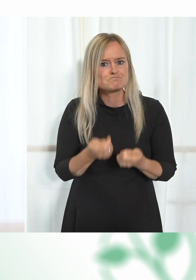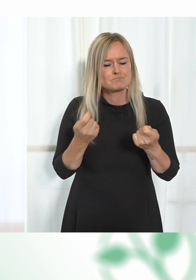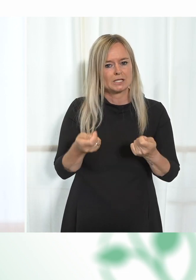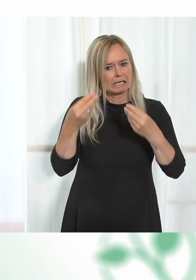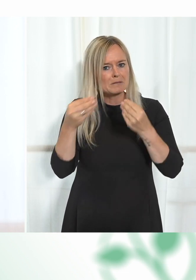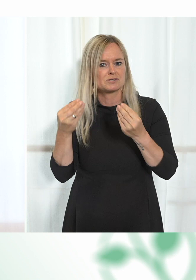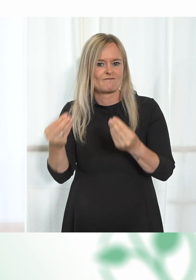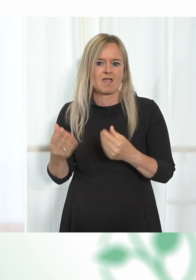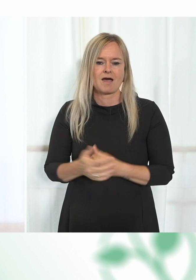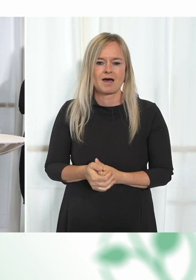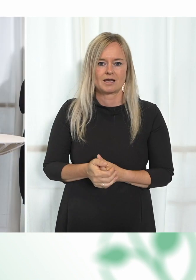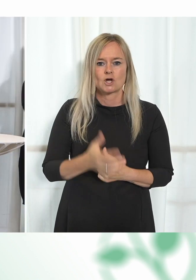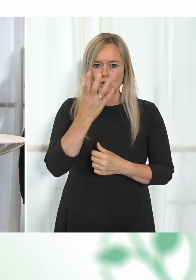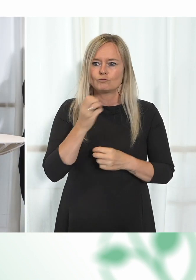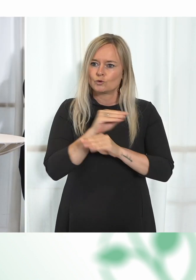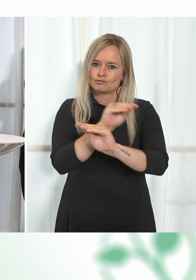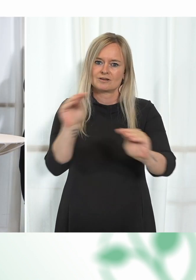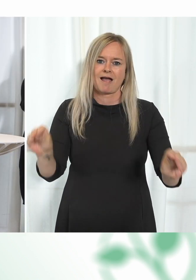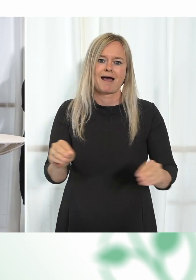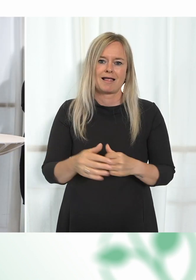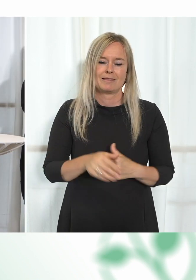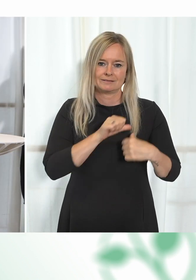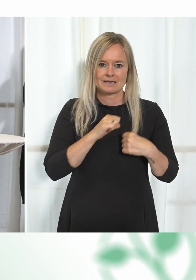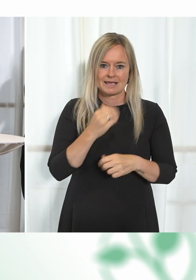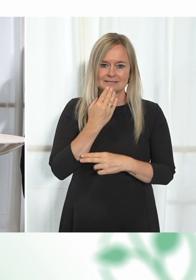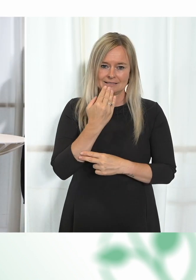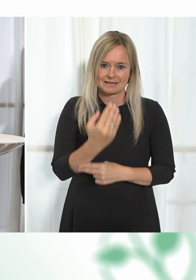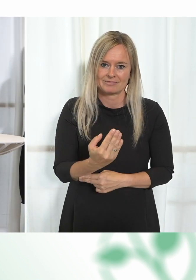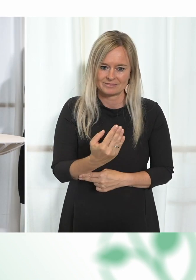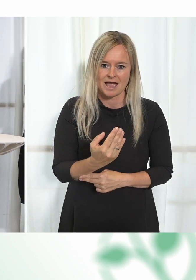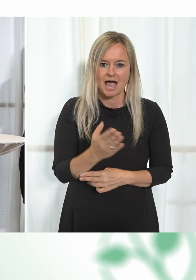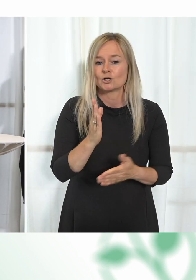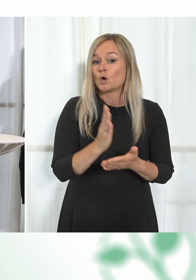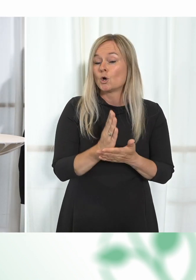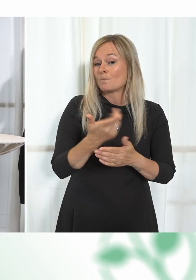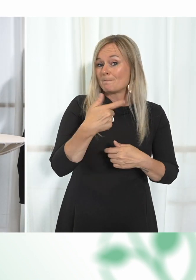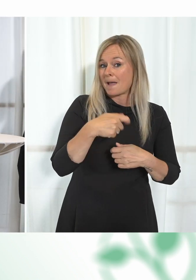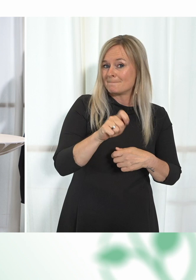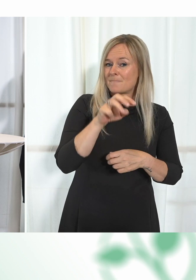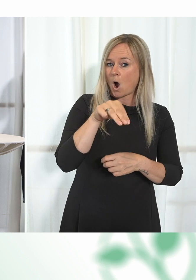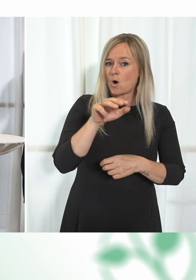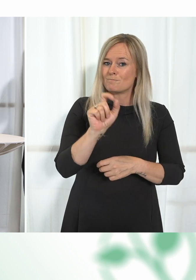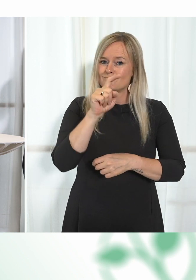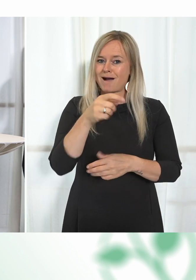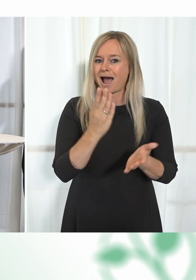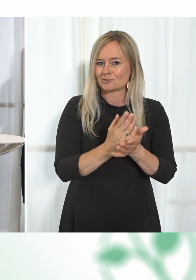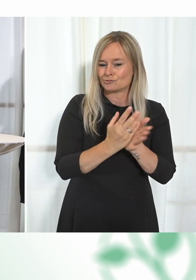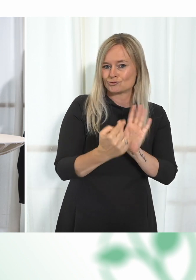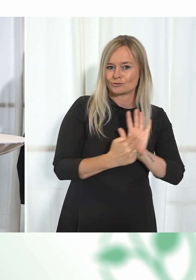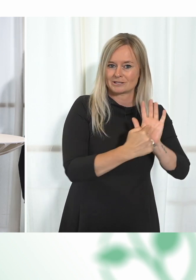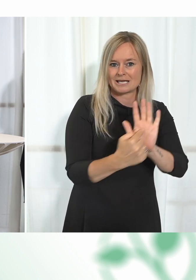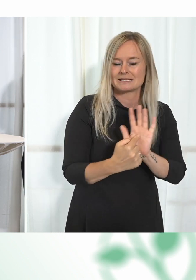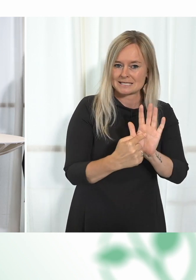das wünsche ich Ihnen allen. Dankeschön. Herzlichen Dank, Martin. Das habt ihr natürlich bei Baumax damals bewiesen, und das haben wir auch in den